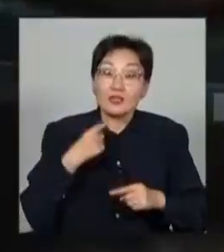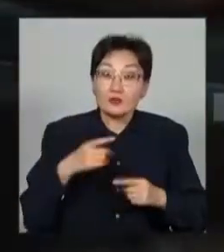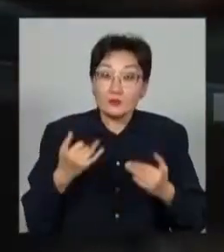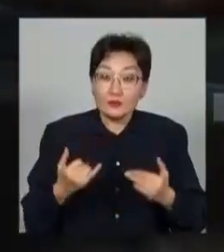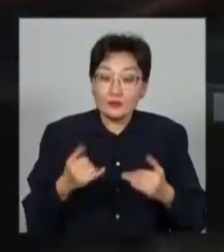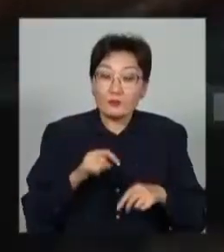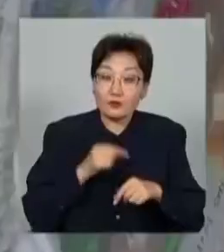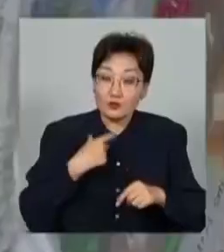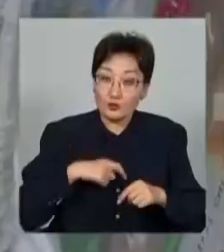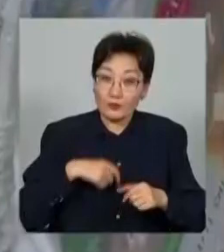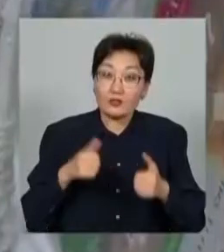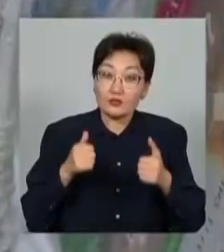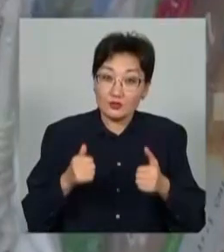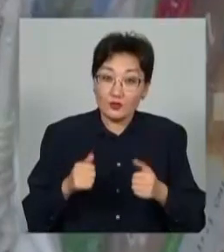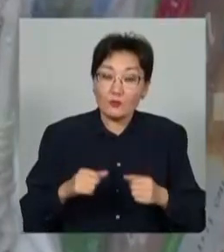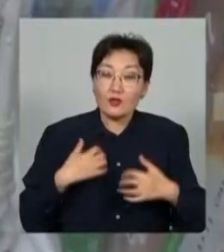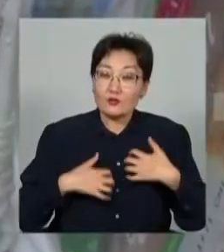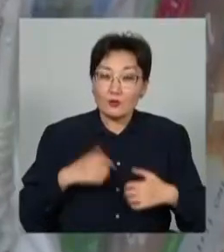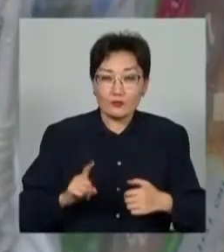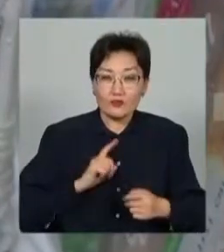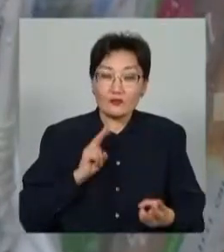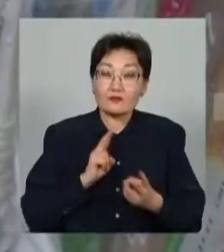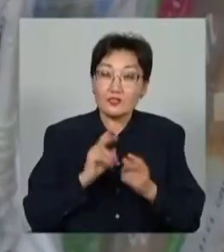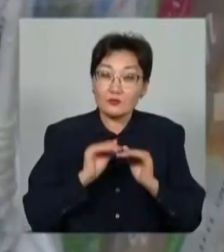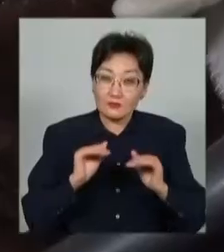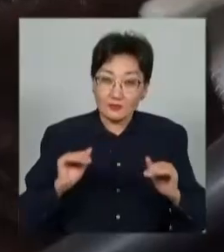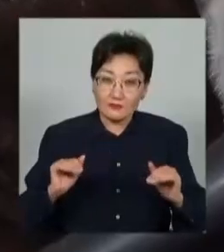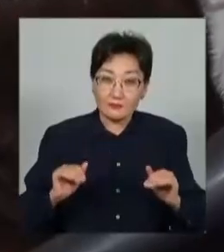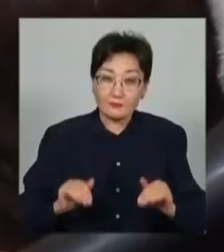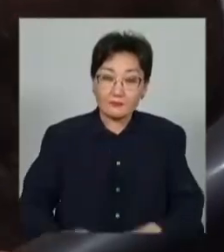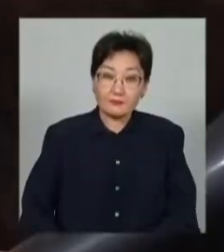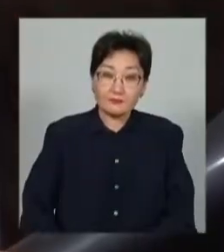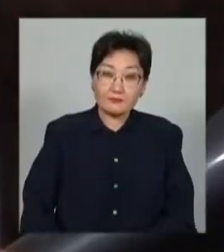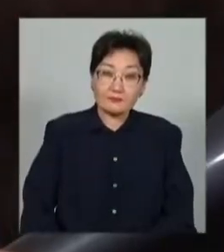сейчас чувствует себя хорошо и с нетерпением ждет встречи с детьми и внуками